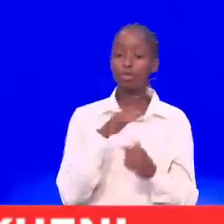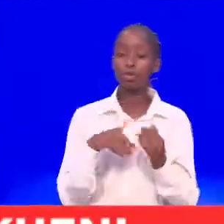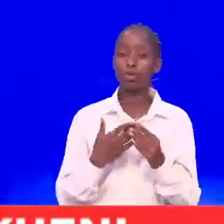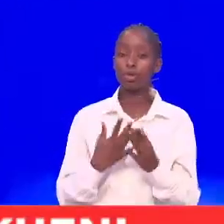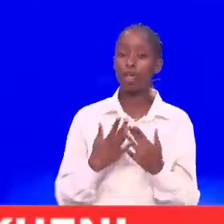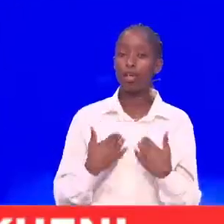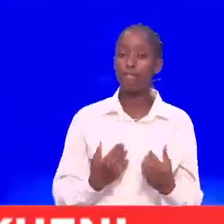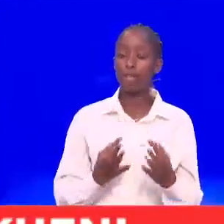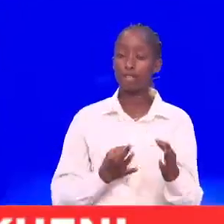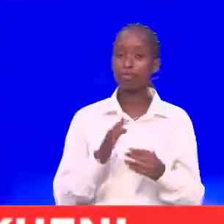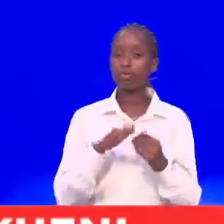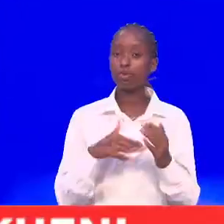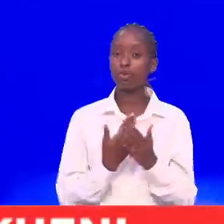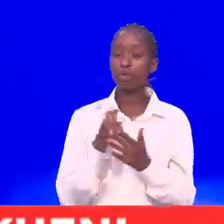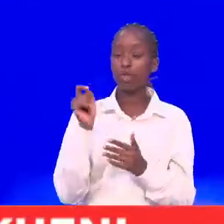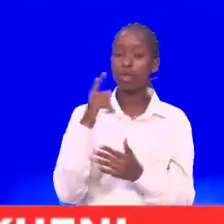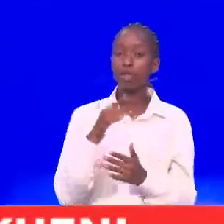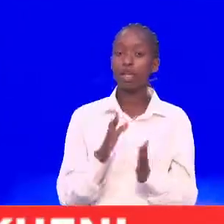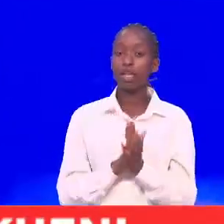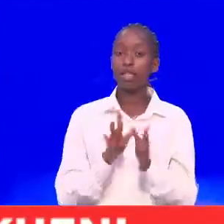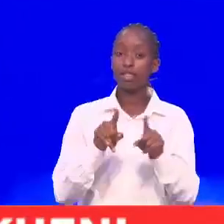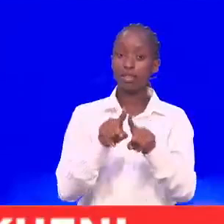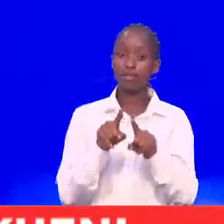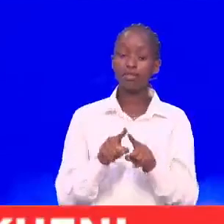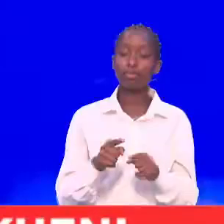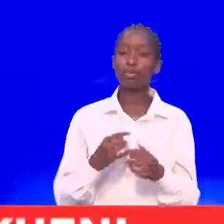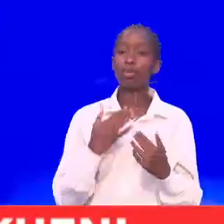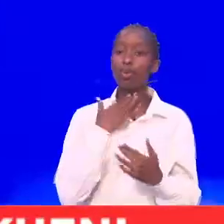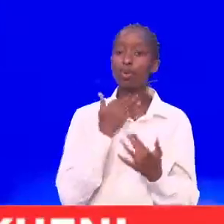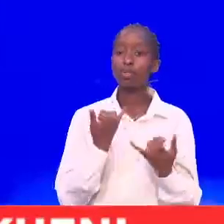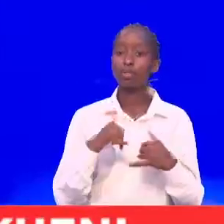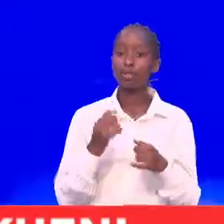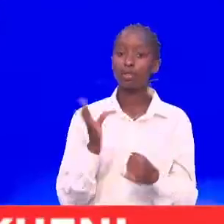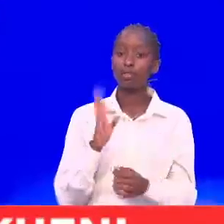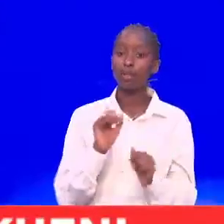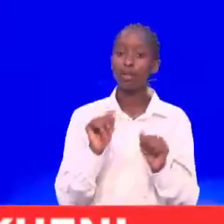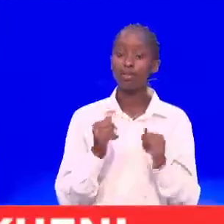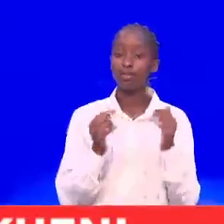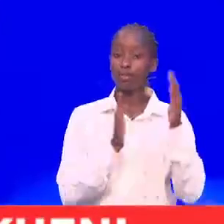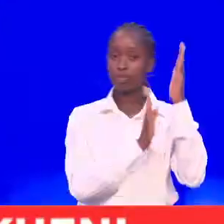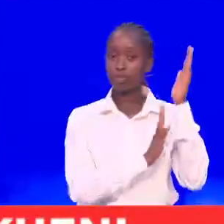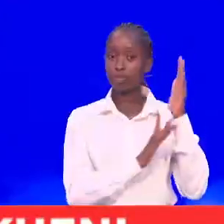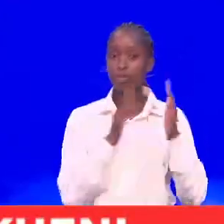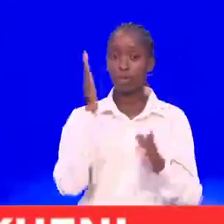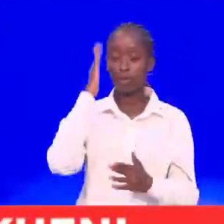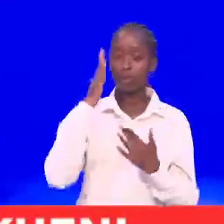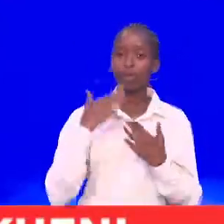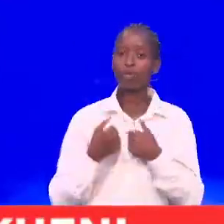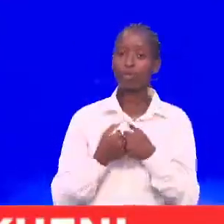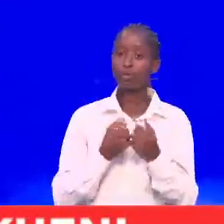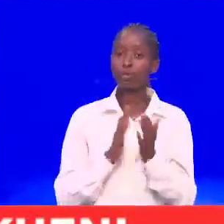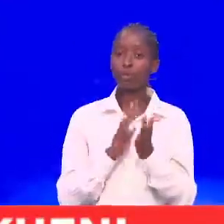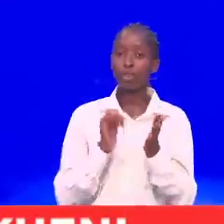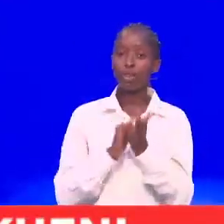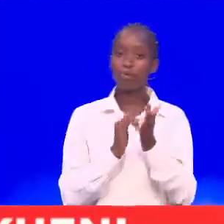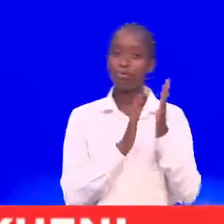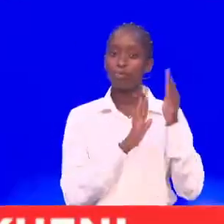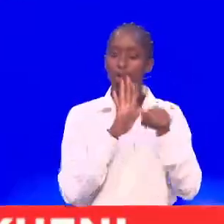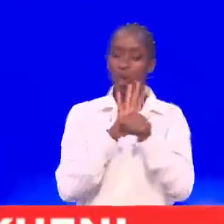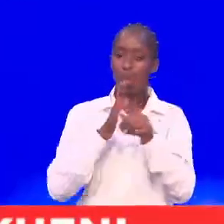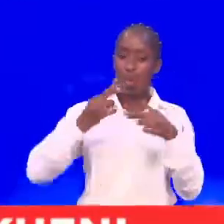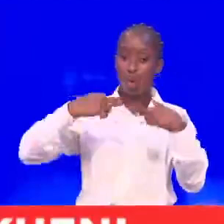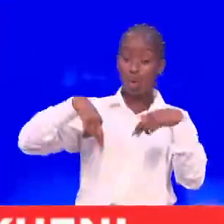waeleze wananchi wetu. Nataka vile vile tuimarishe usalama. Mnajua tuna changamoto ya usalama saa ingine kwa hii barabara